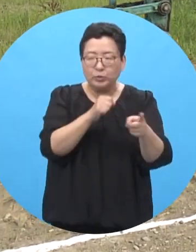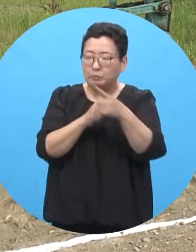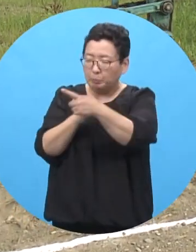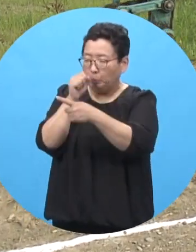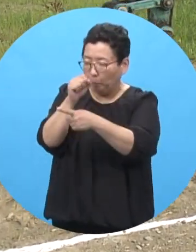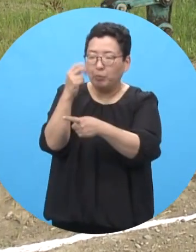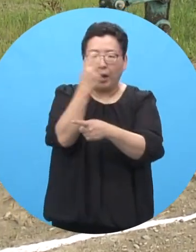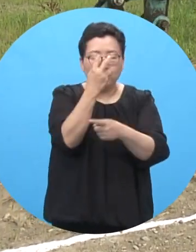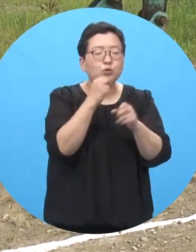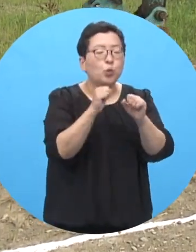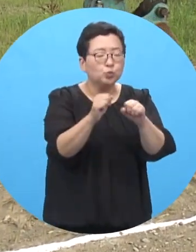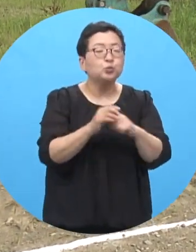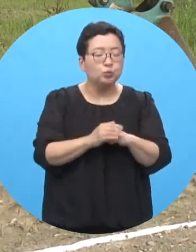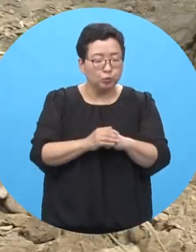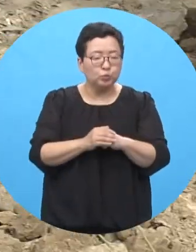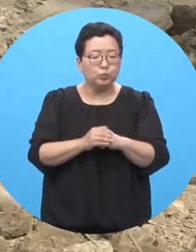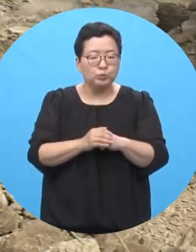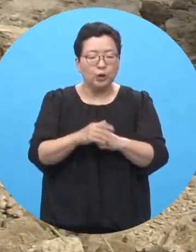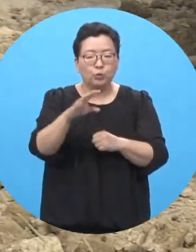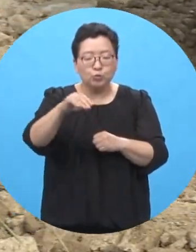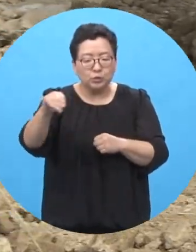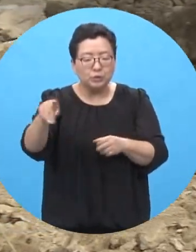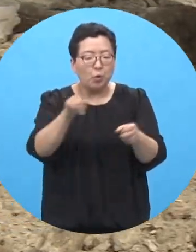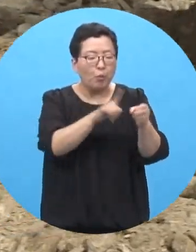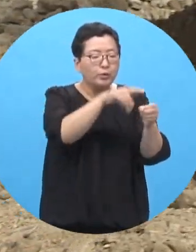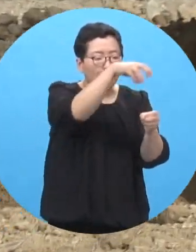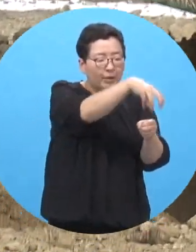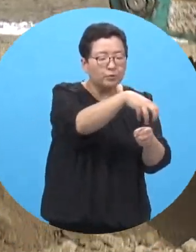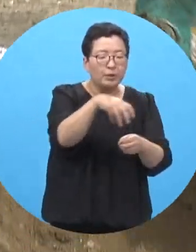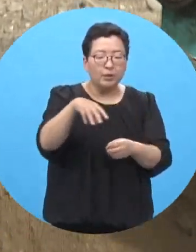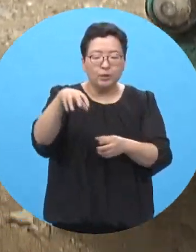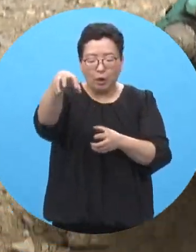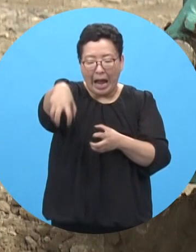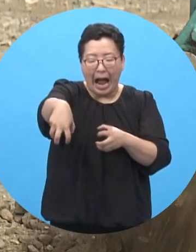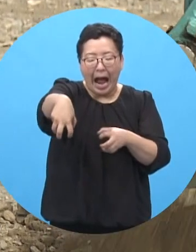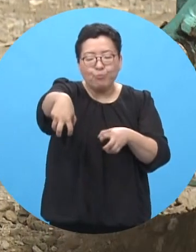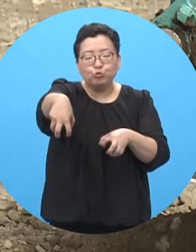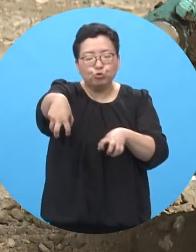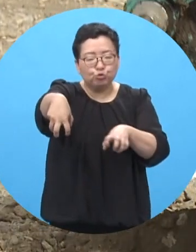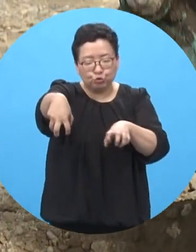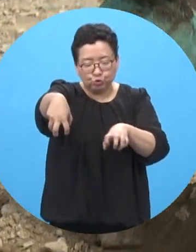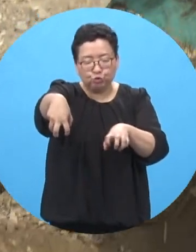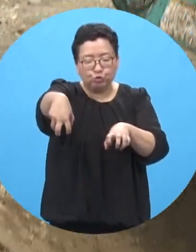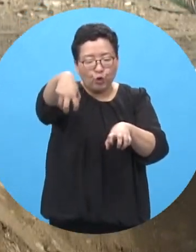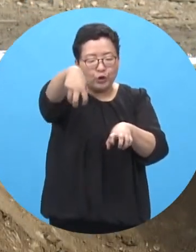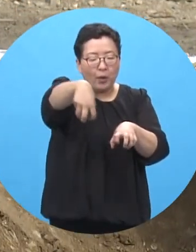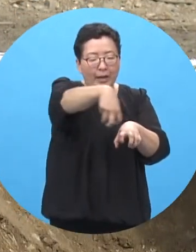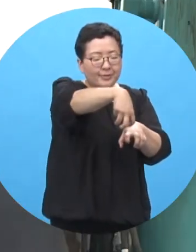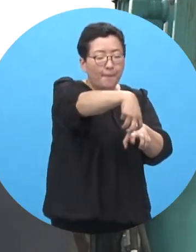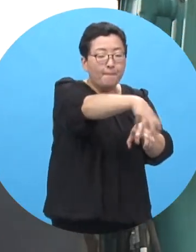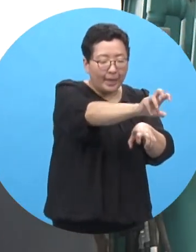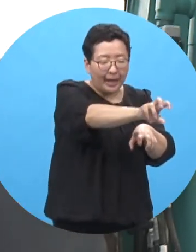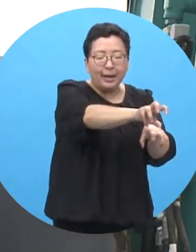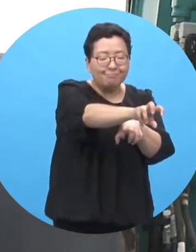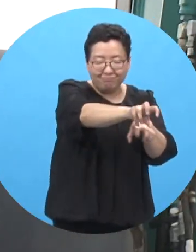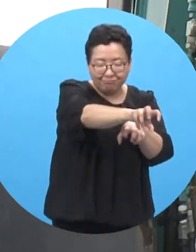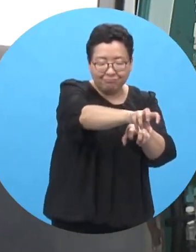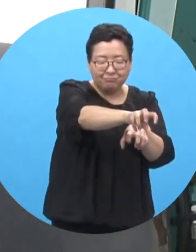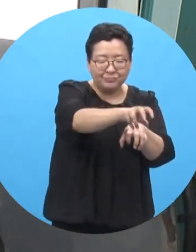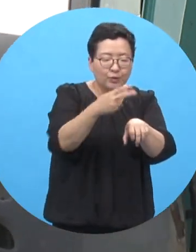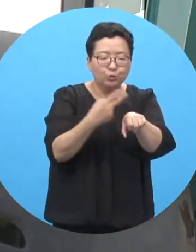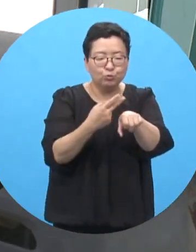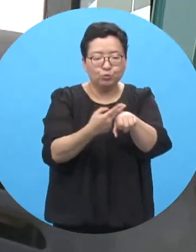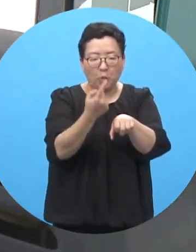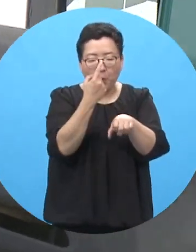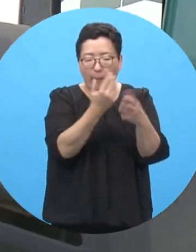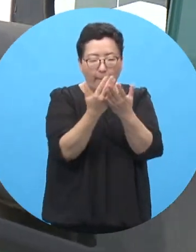。バケットで土をすくい上げ、目標地点までアームを動かす一連の動作を学びました。講